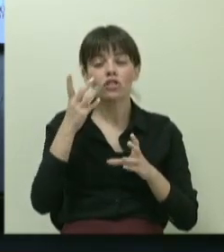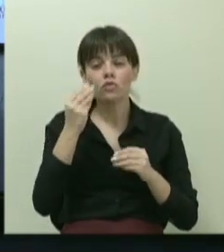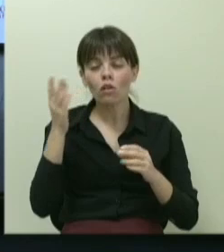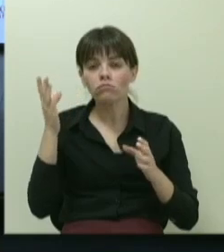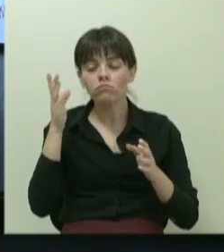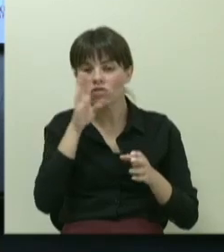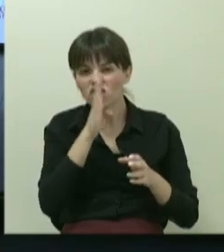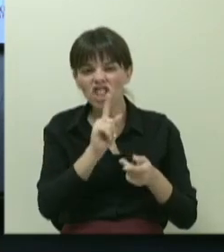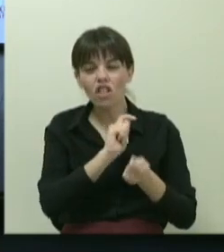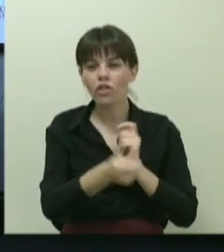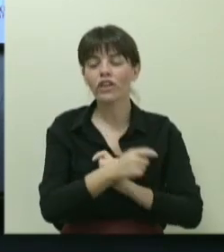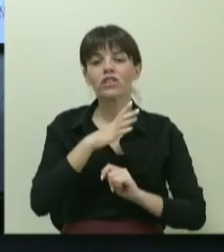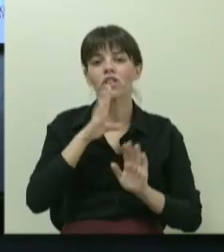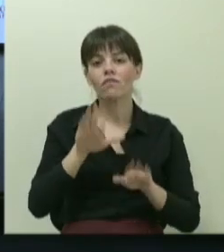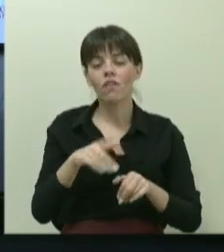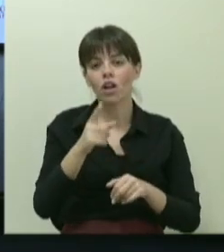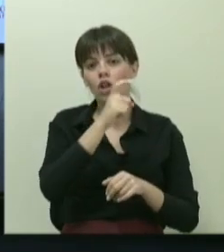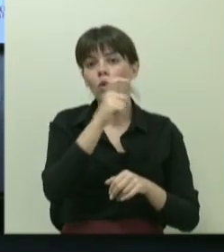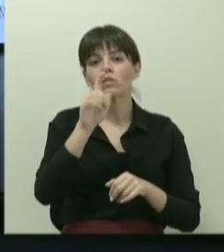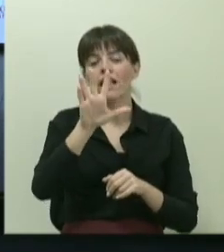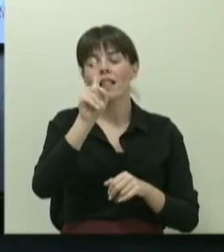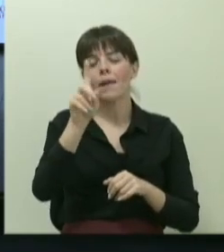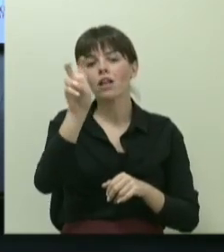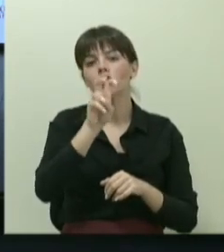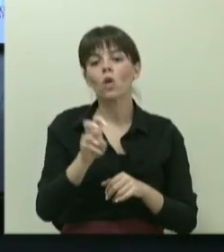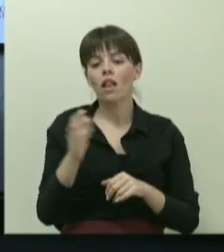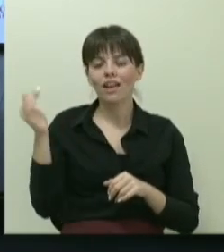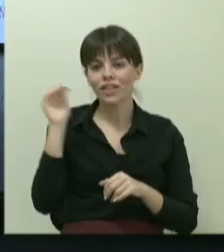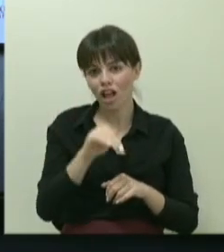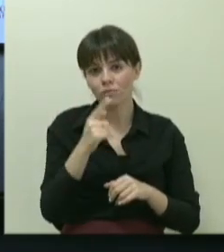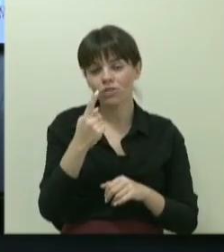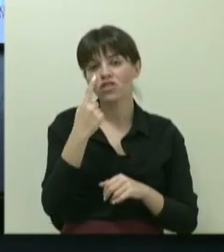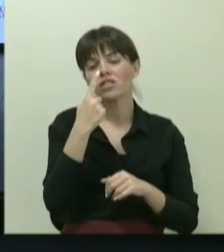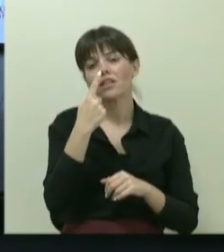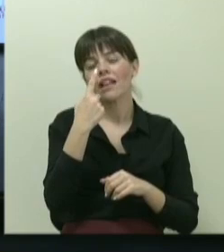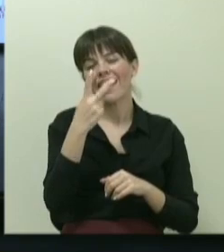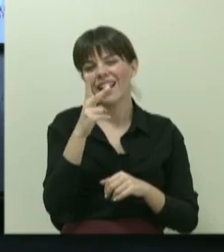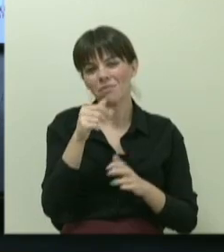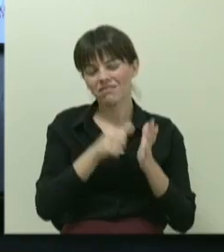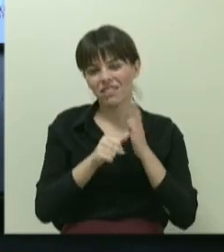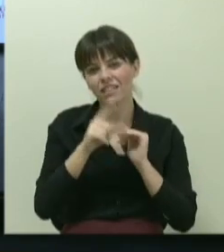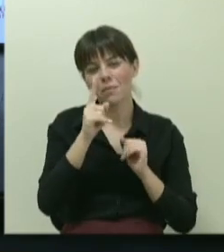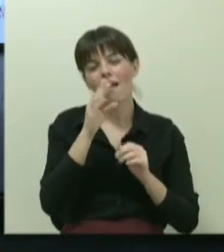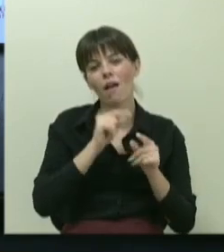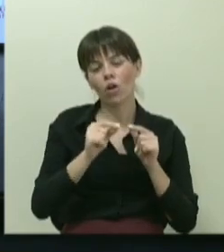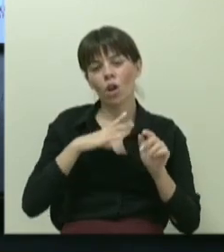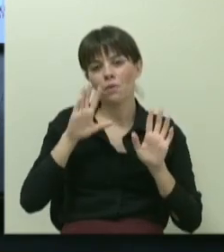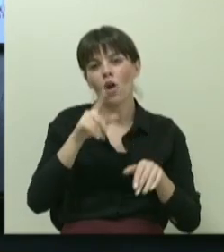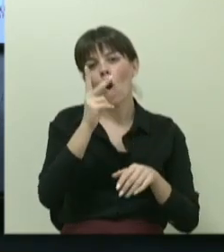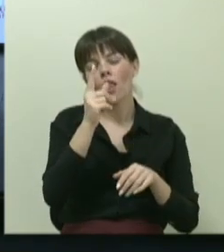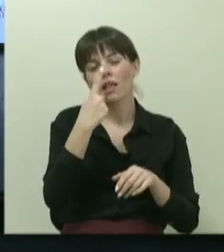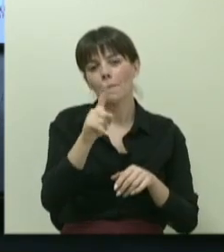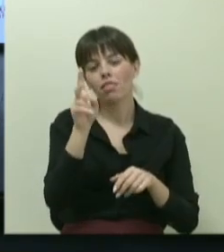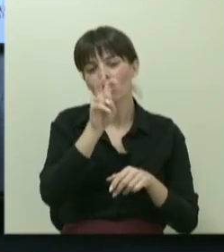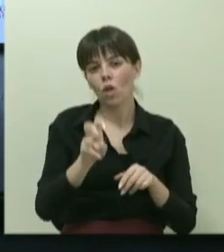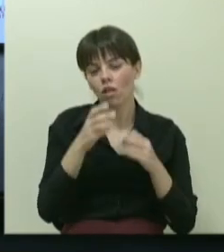bir değişim var. 951 dolara gelebilmiş 2000 yılında bir ekonomi var. 12 bin